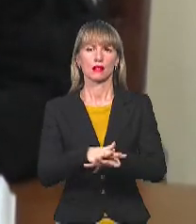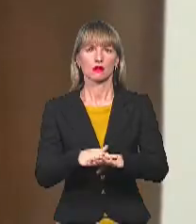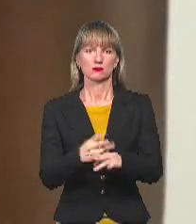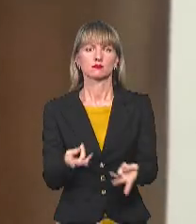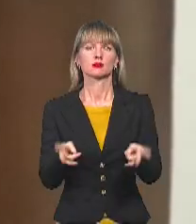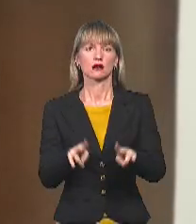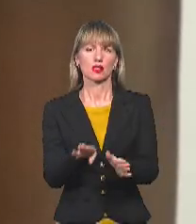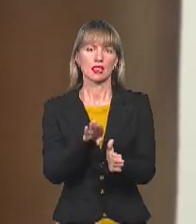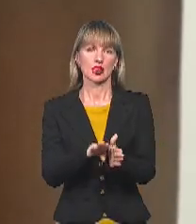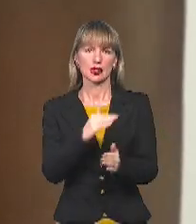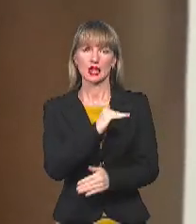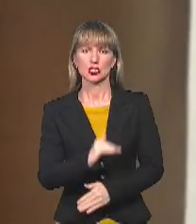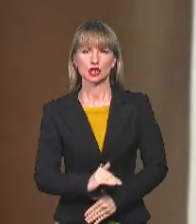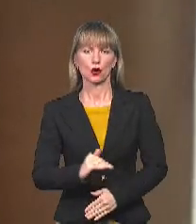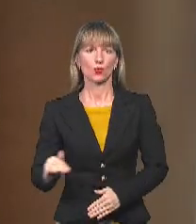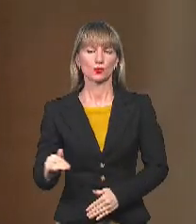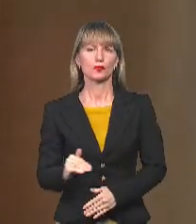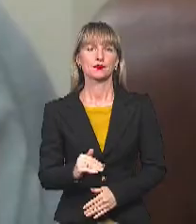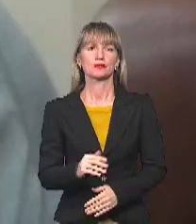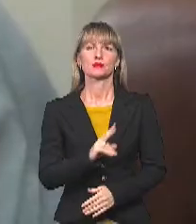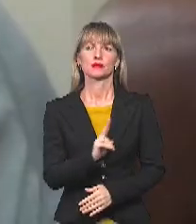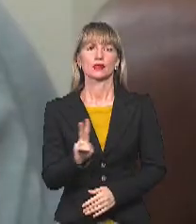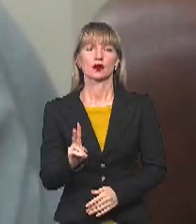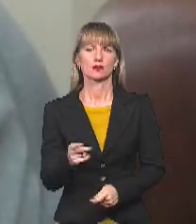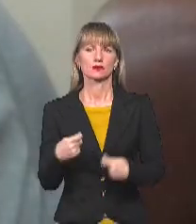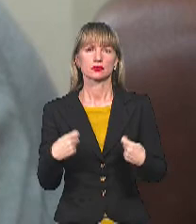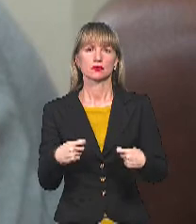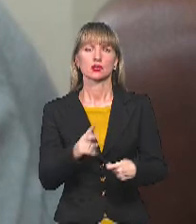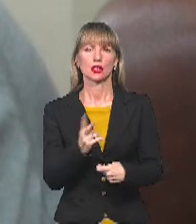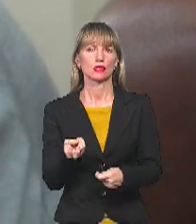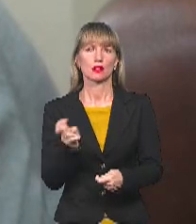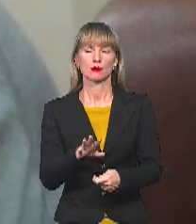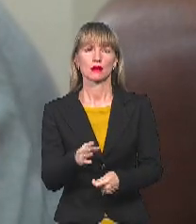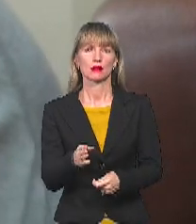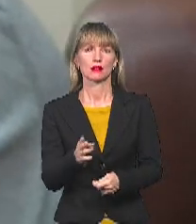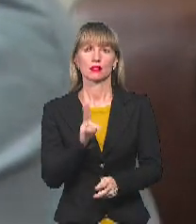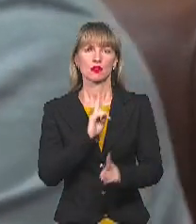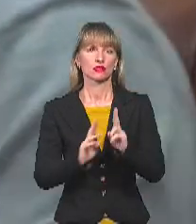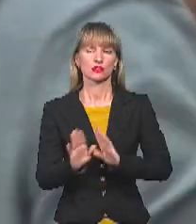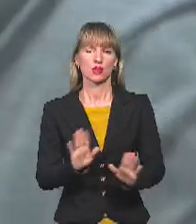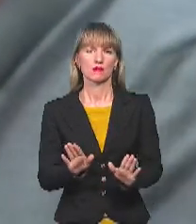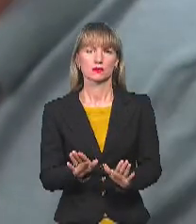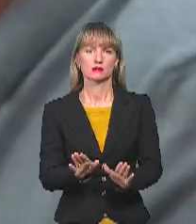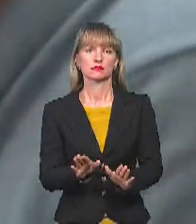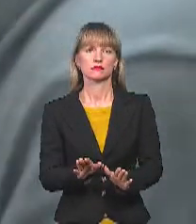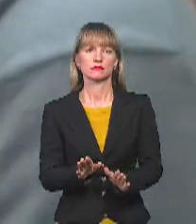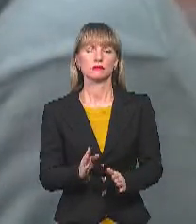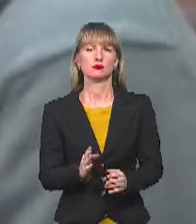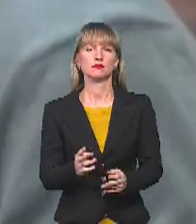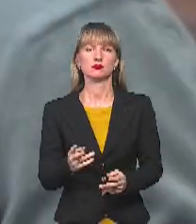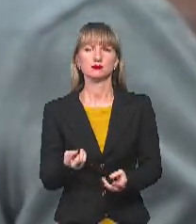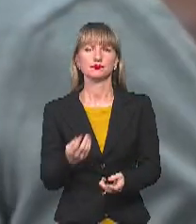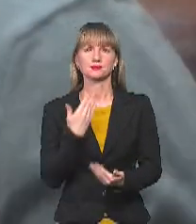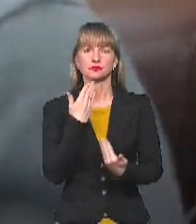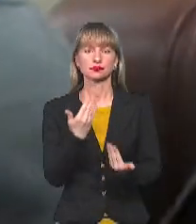залишається низькою. Ніхто із ярмарки, ніхто не приходив і не обращався. Ніхто з ярмарку ні до кого не звертався.